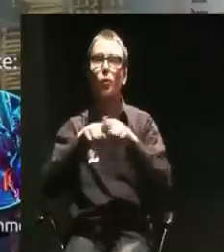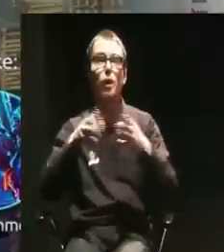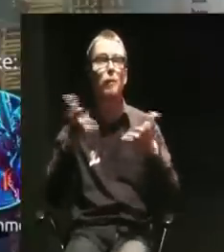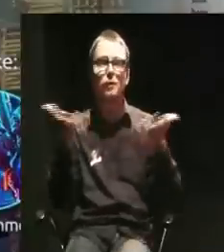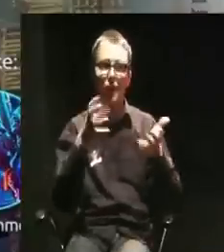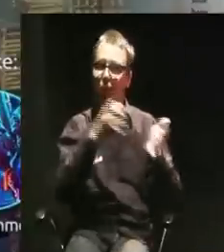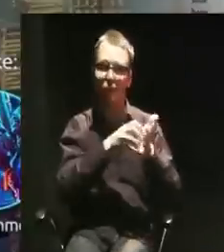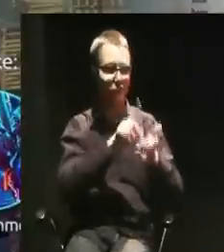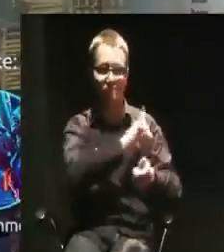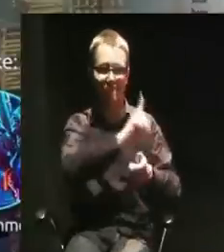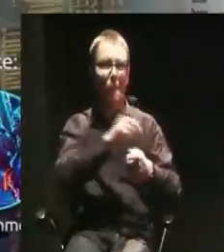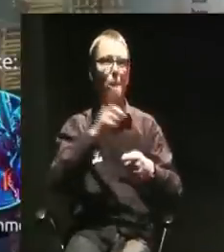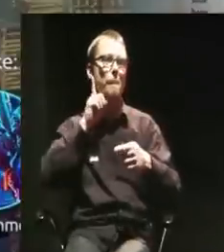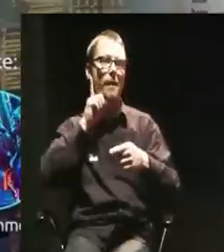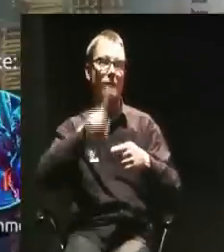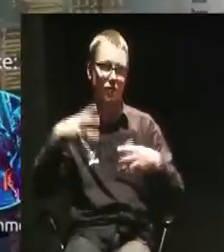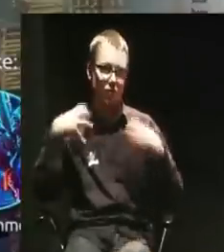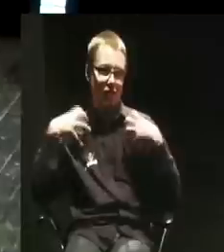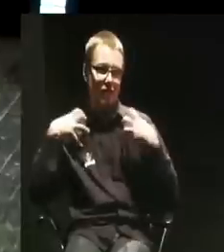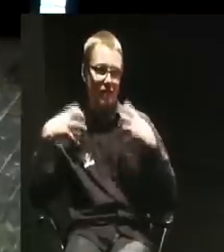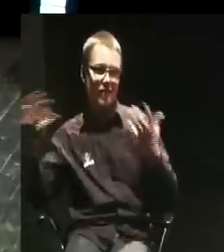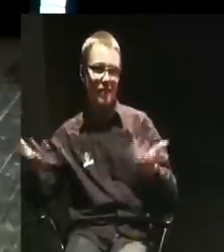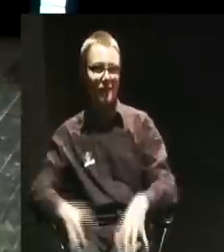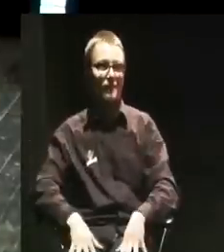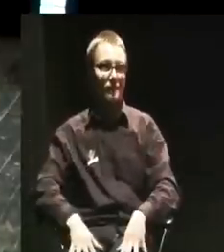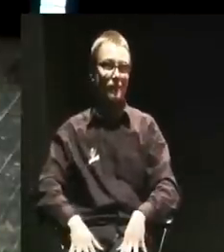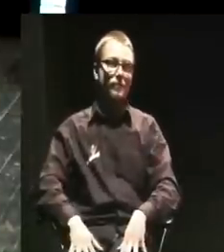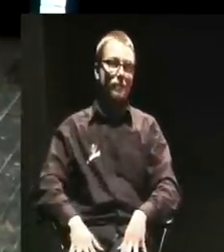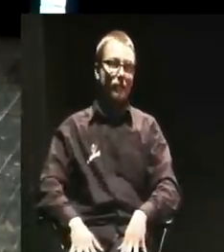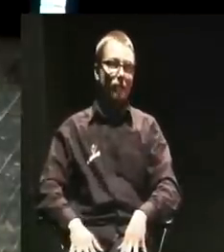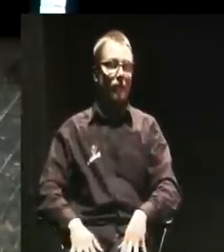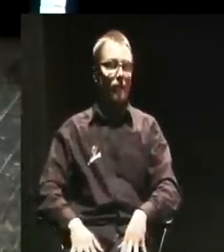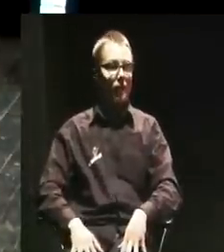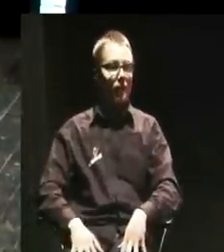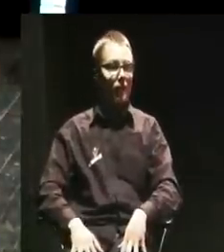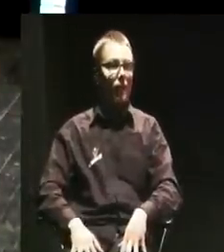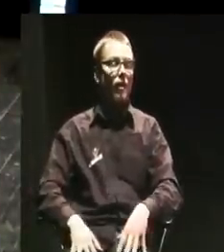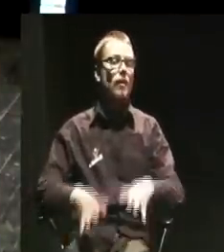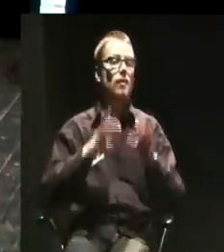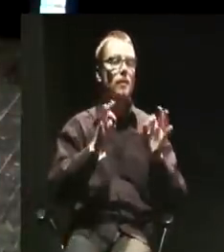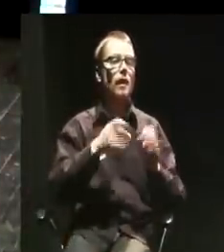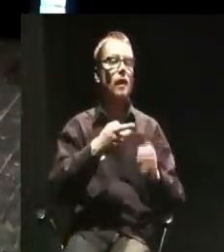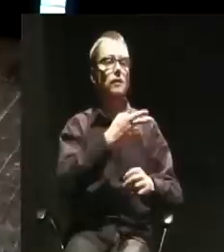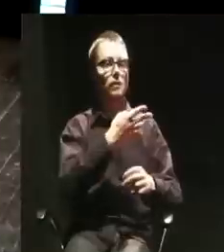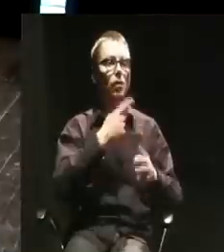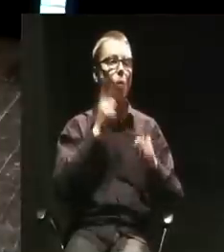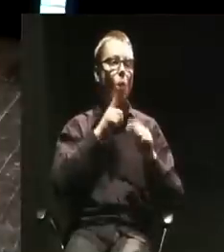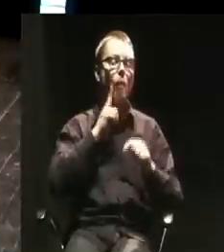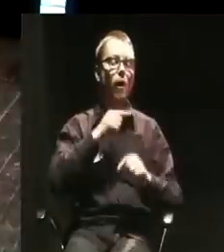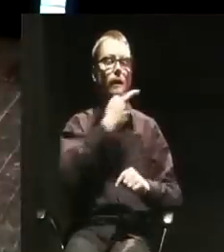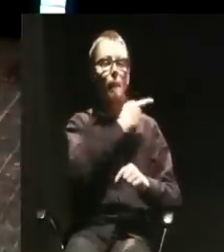roku. Jak im się to uda, szapoba. Obecnie są na Kickstarterze. Kickstarter to jest